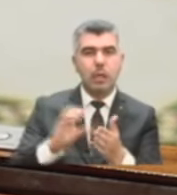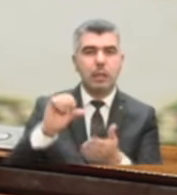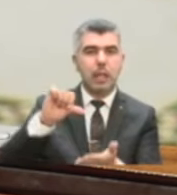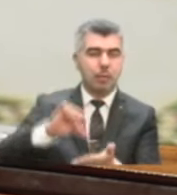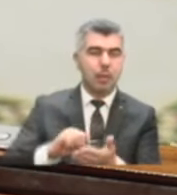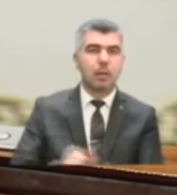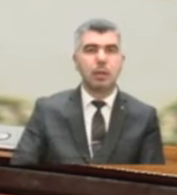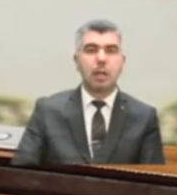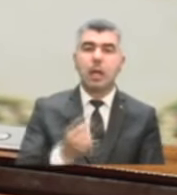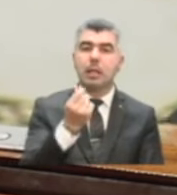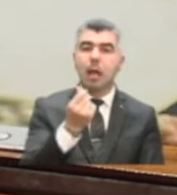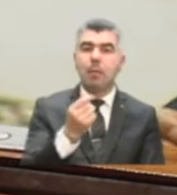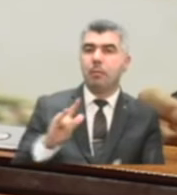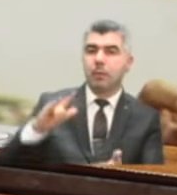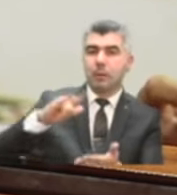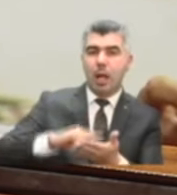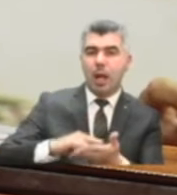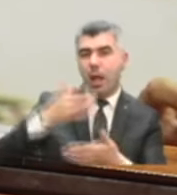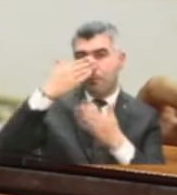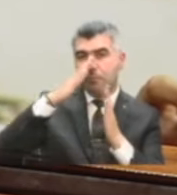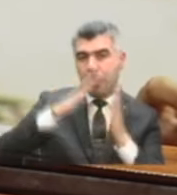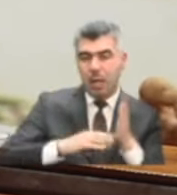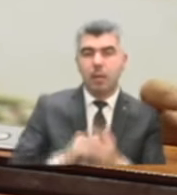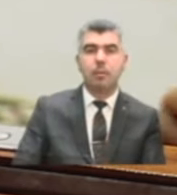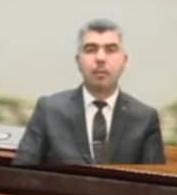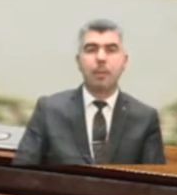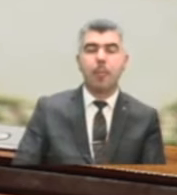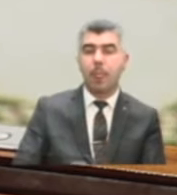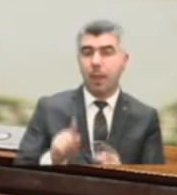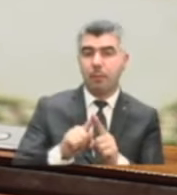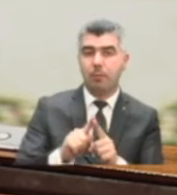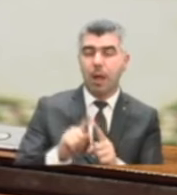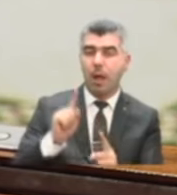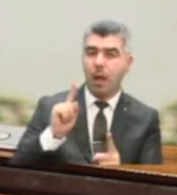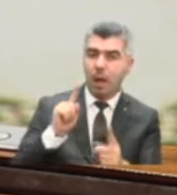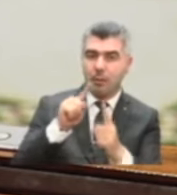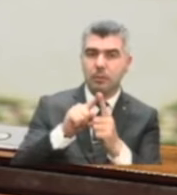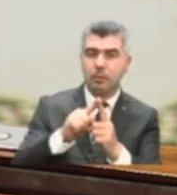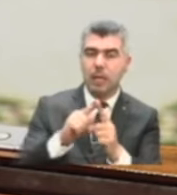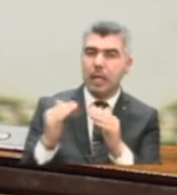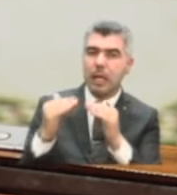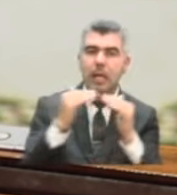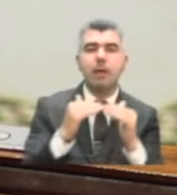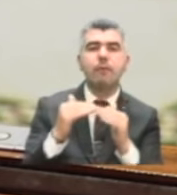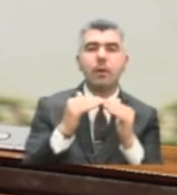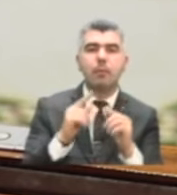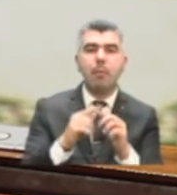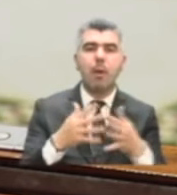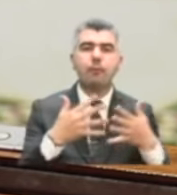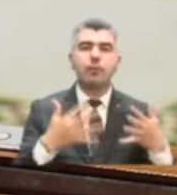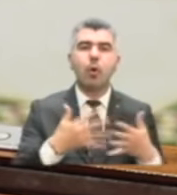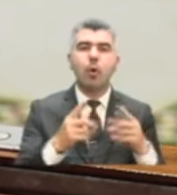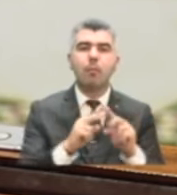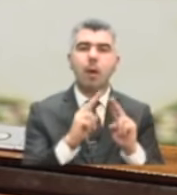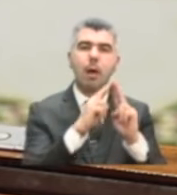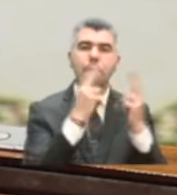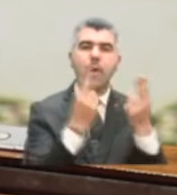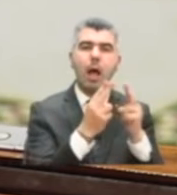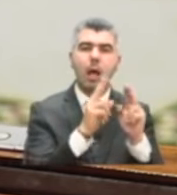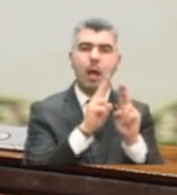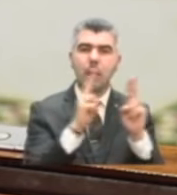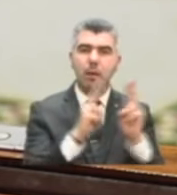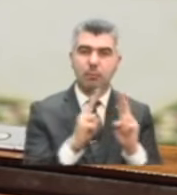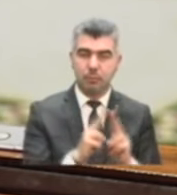بالنسبة للأثمان ديال الخطوط الملكية، هي تتخضع إلى تدبير تهدف إلى ملائمتها مع السوق من أجل تقوية توازناتها المالية